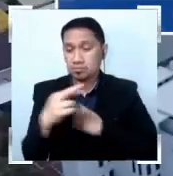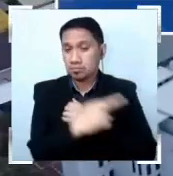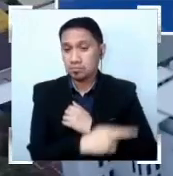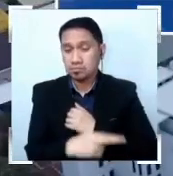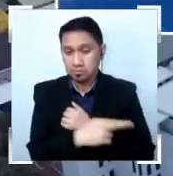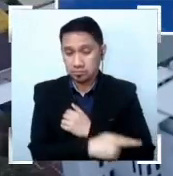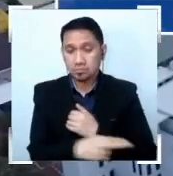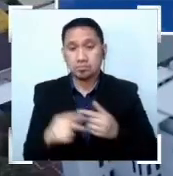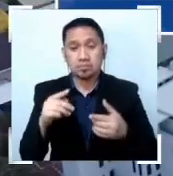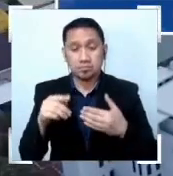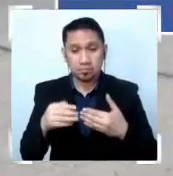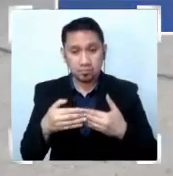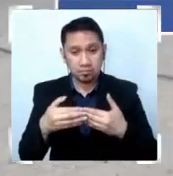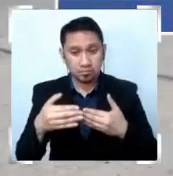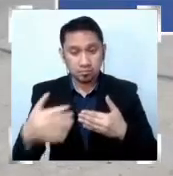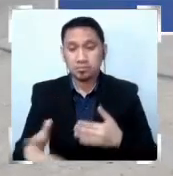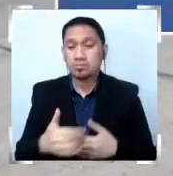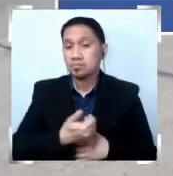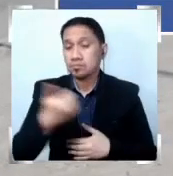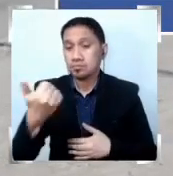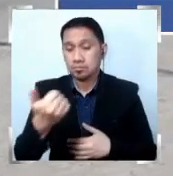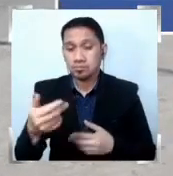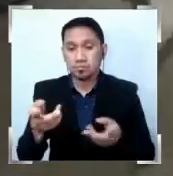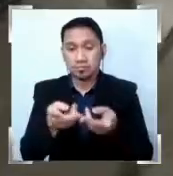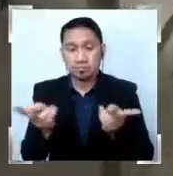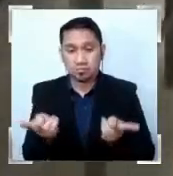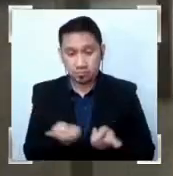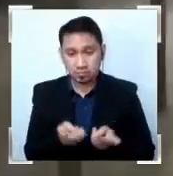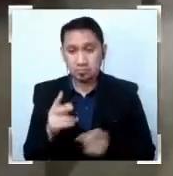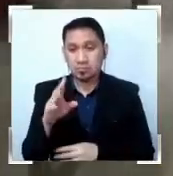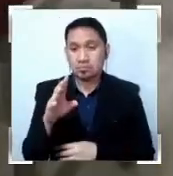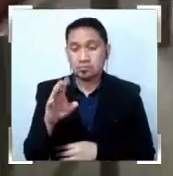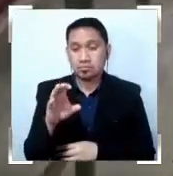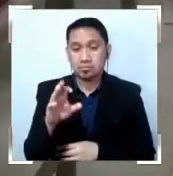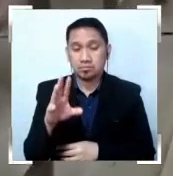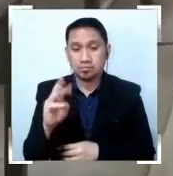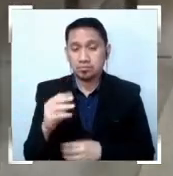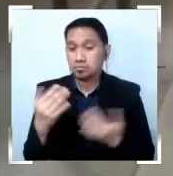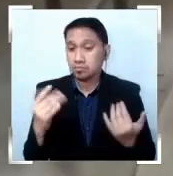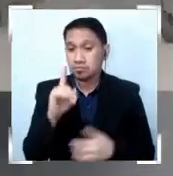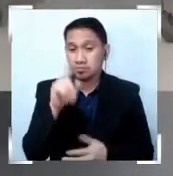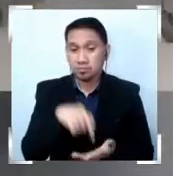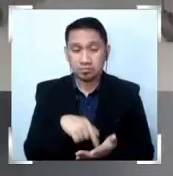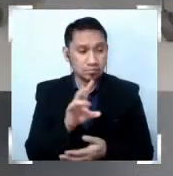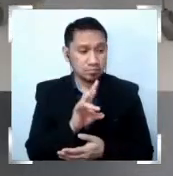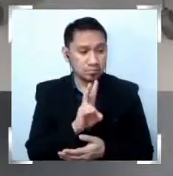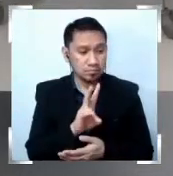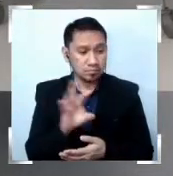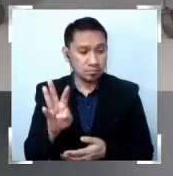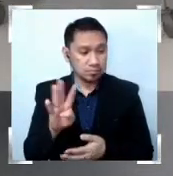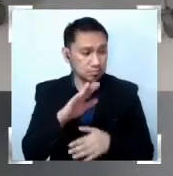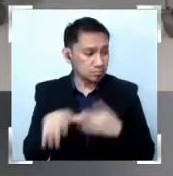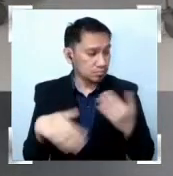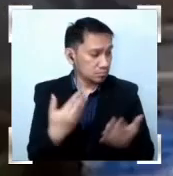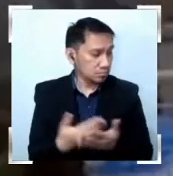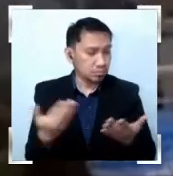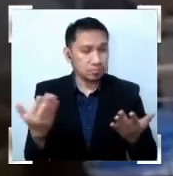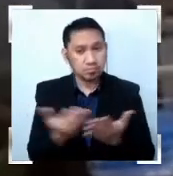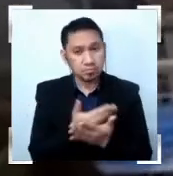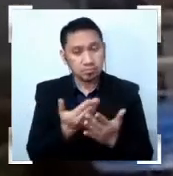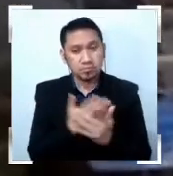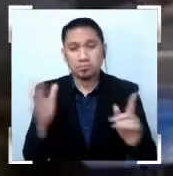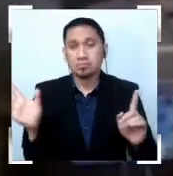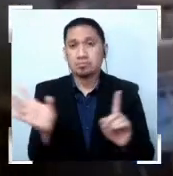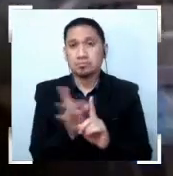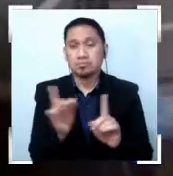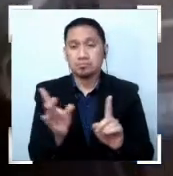ipatupad sa nalalabing bahagi ng bansa gaya ng BARM. Ngayong araw, 1,974 ang naitalang bagong kaso. Bumaba rin ang